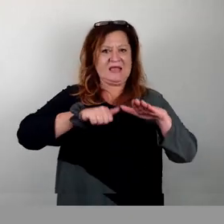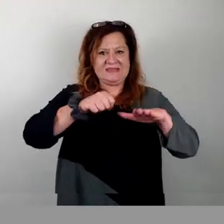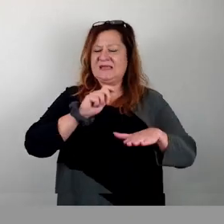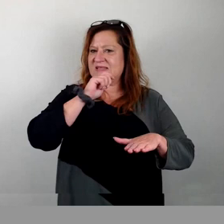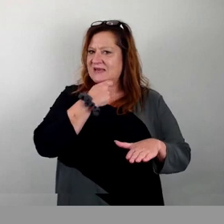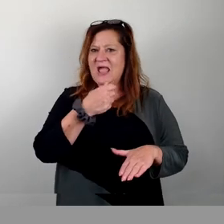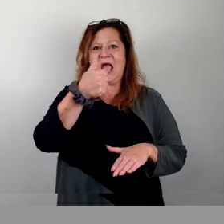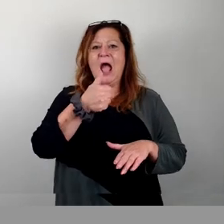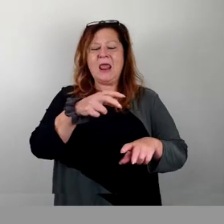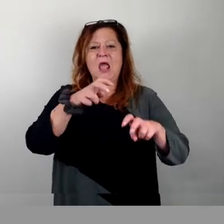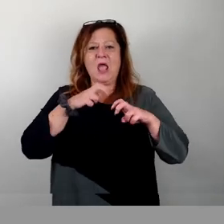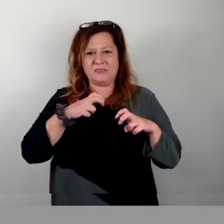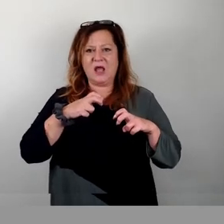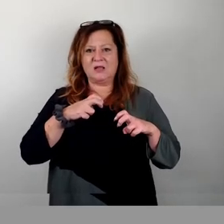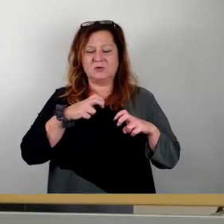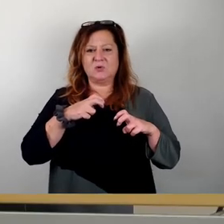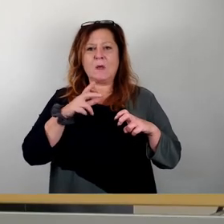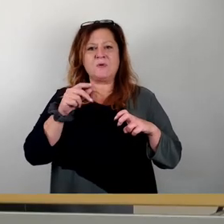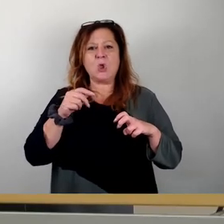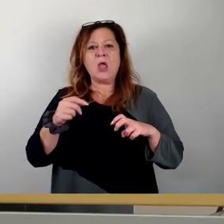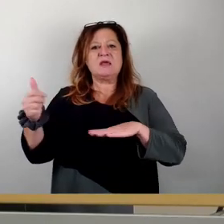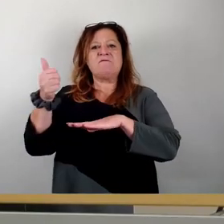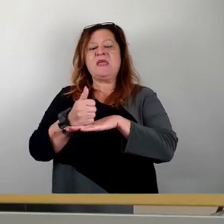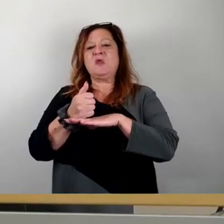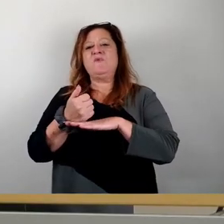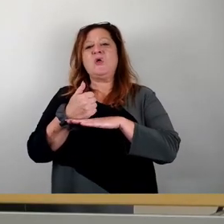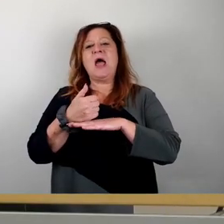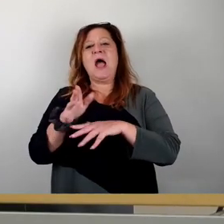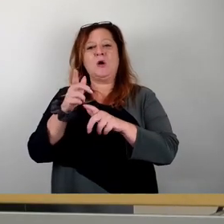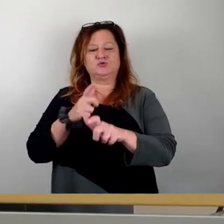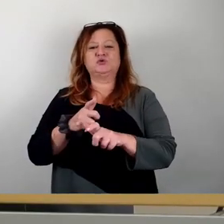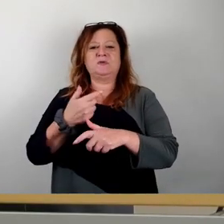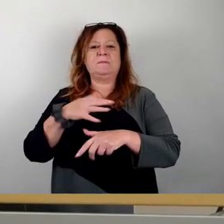eine Enthaltung hat der federführende Ausschussbericht eine Mehrheit gefunden, der Antrag somit